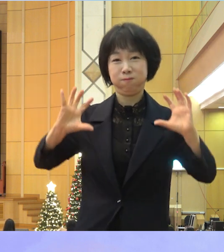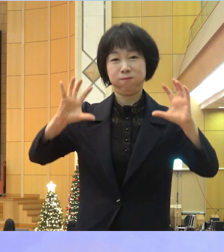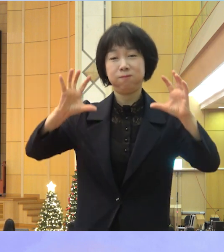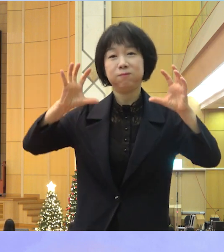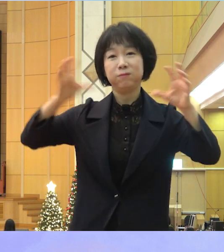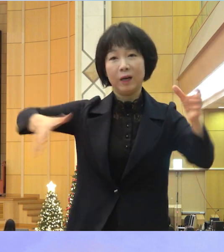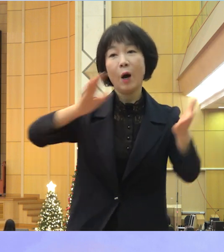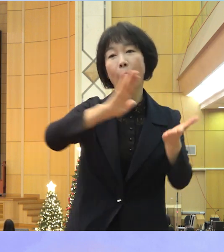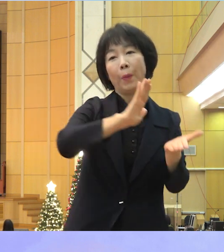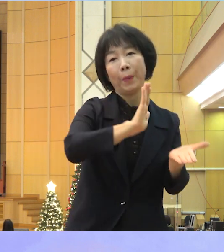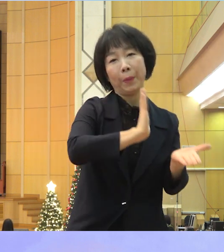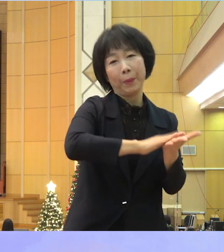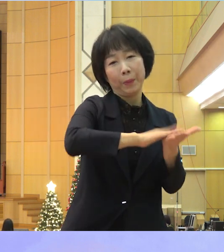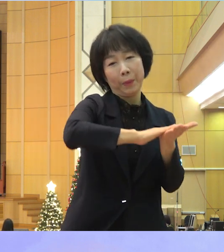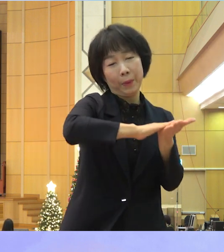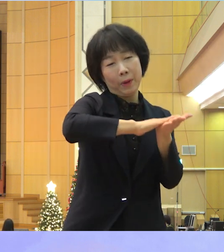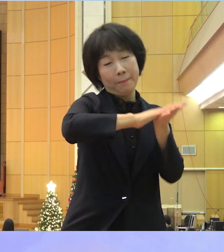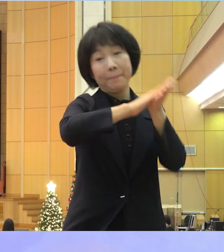천국으로